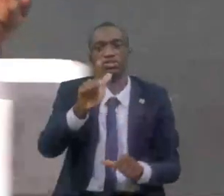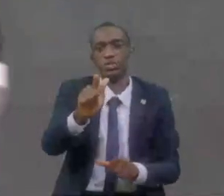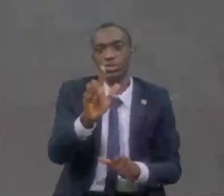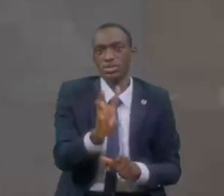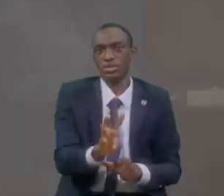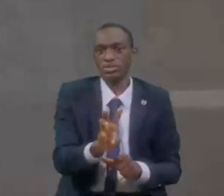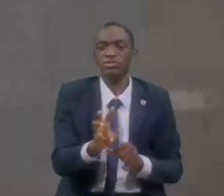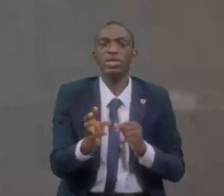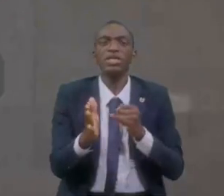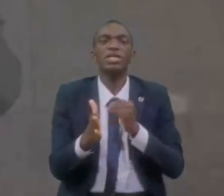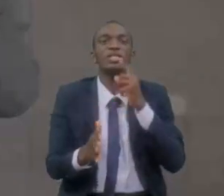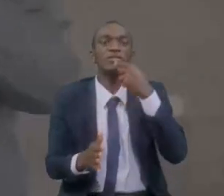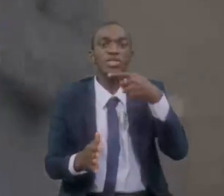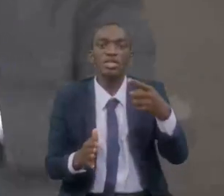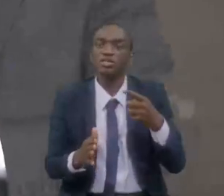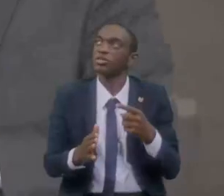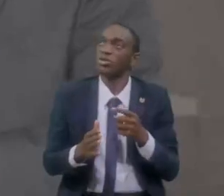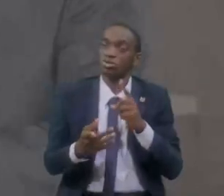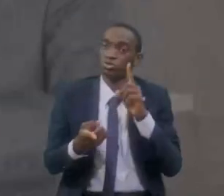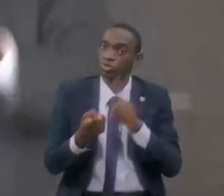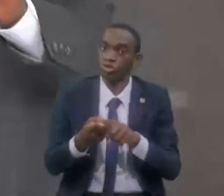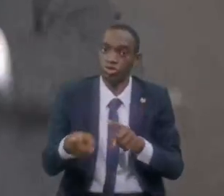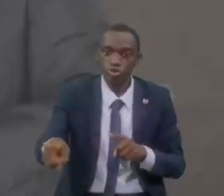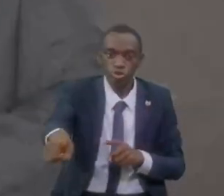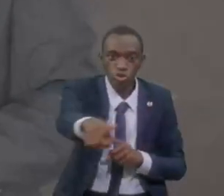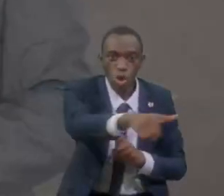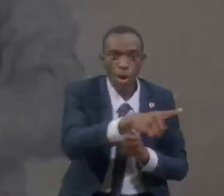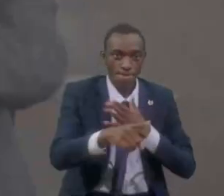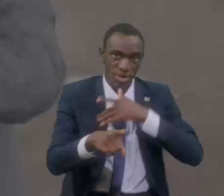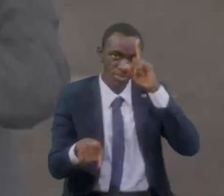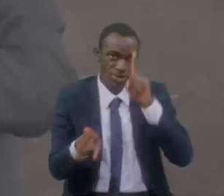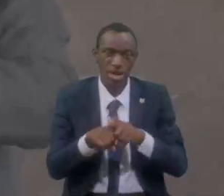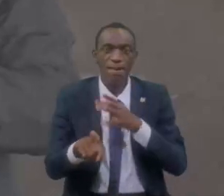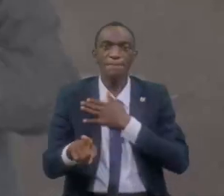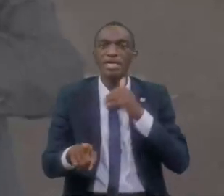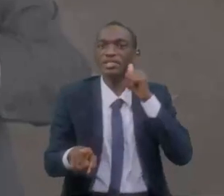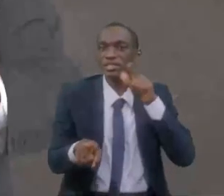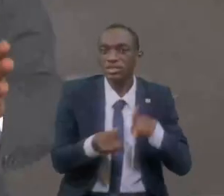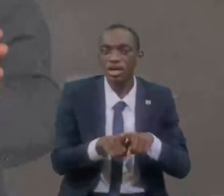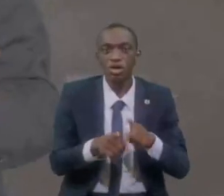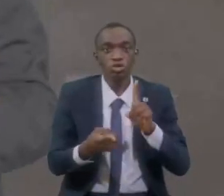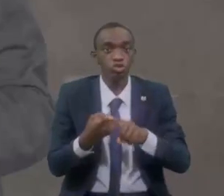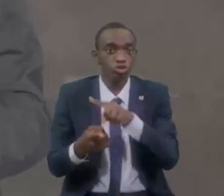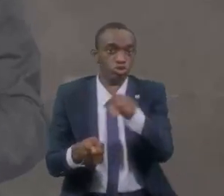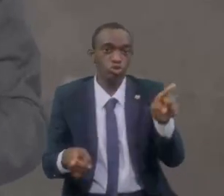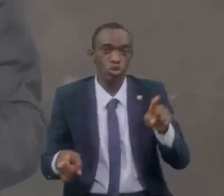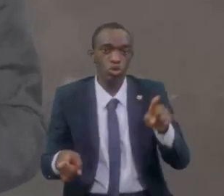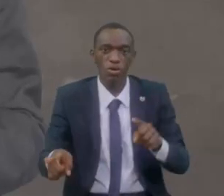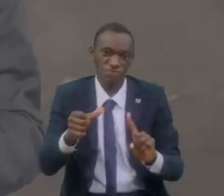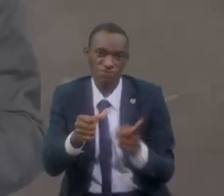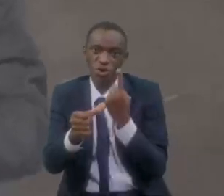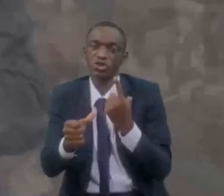Verset 26. C'est à vous, premièrement. C'est à vous, premièrement, que Dieu, ayant